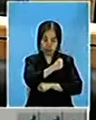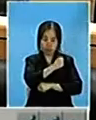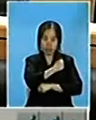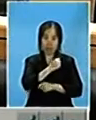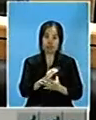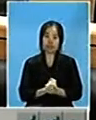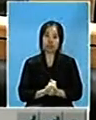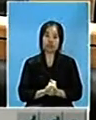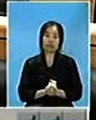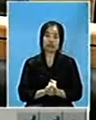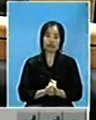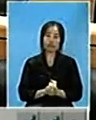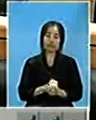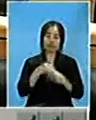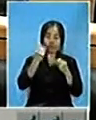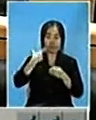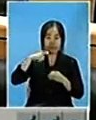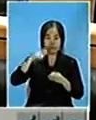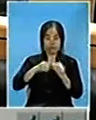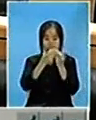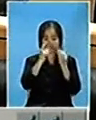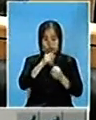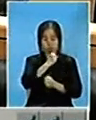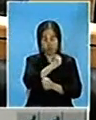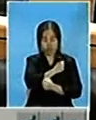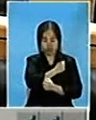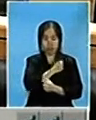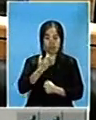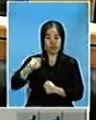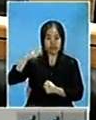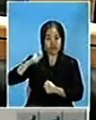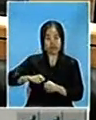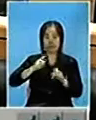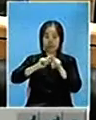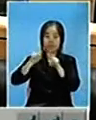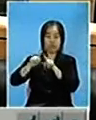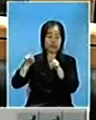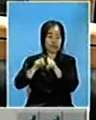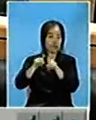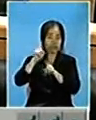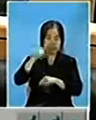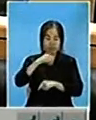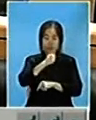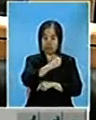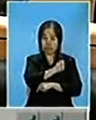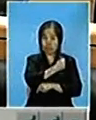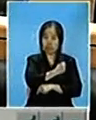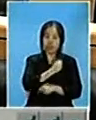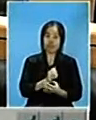ท่านก็ต้องทนนะครับศาลรัฐธรรมนูญต้องทนรวมทั้งศาลทุกศาลนะครับก็ต้องอดทนต่อ ความขัดแย้งที่เกิดขึ้นในบ้านเมื